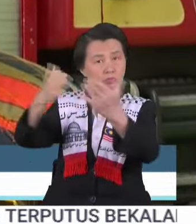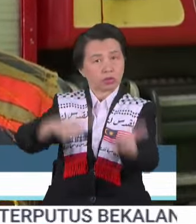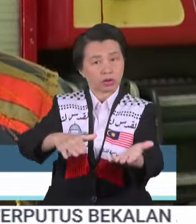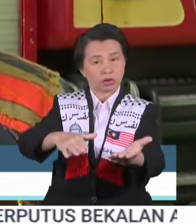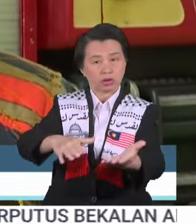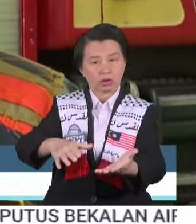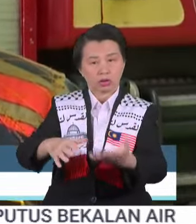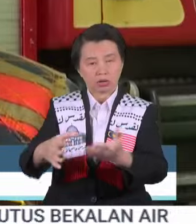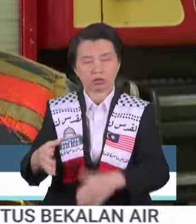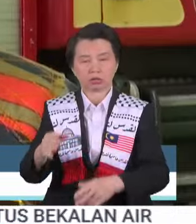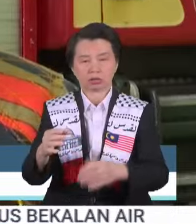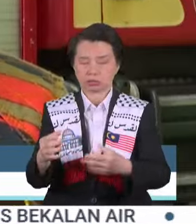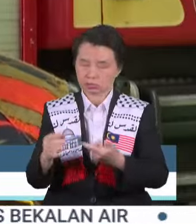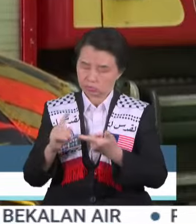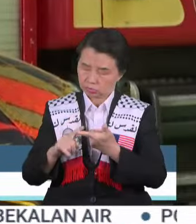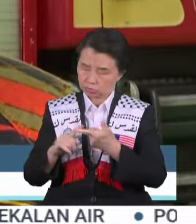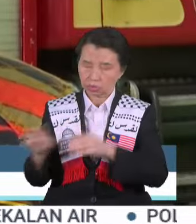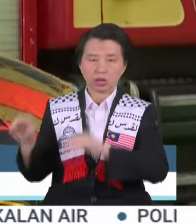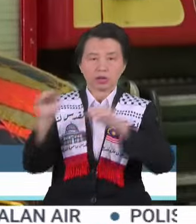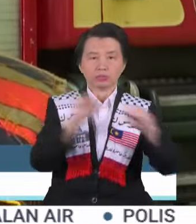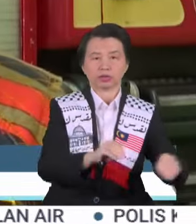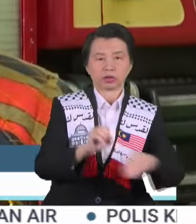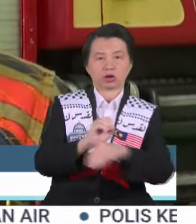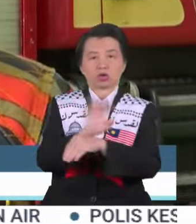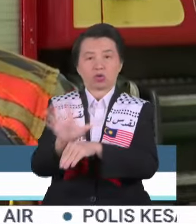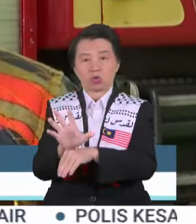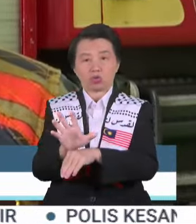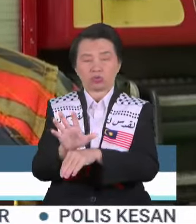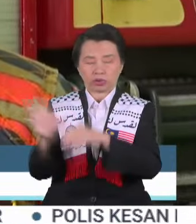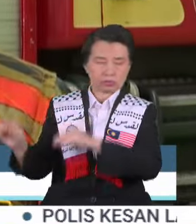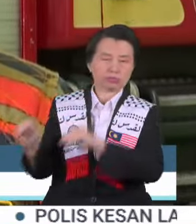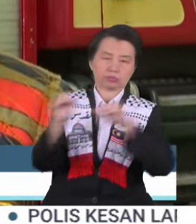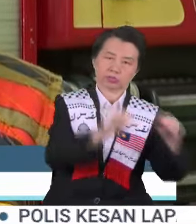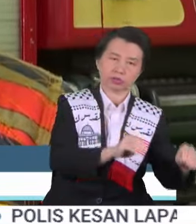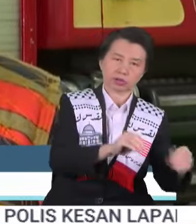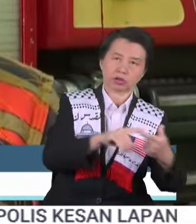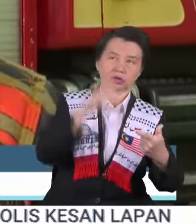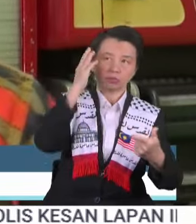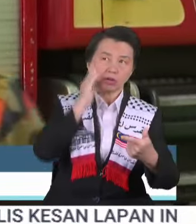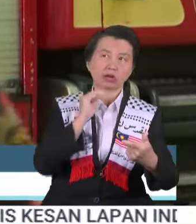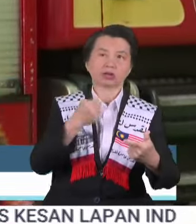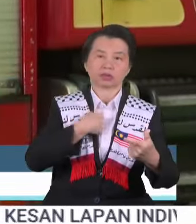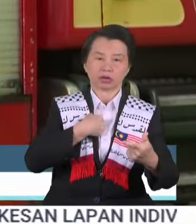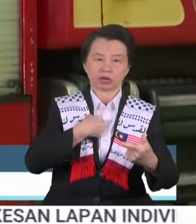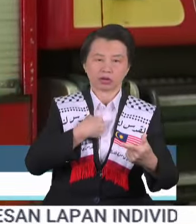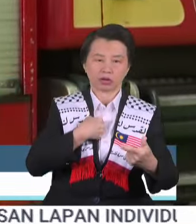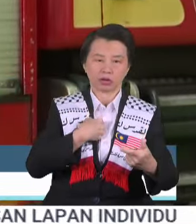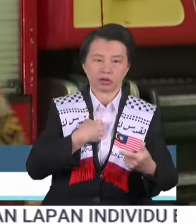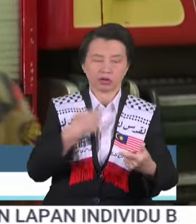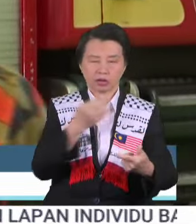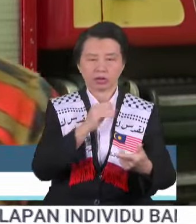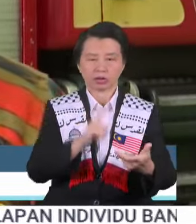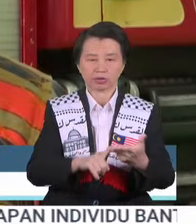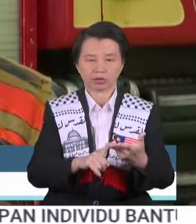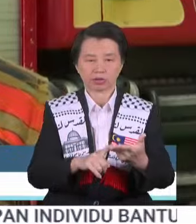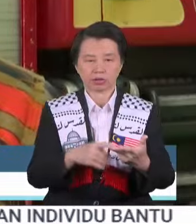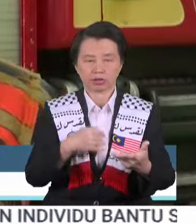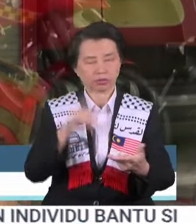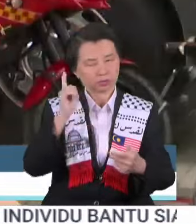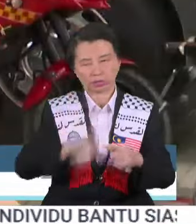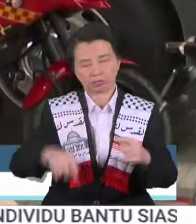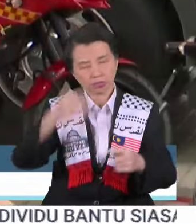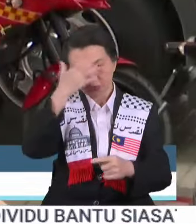memindahkan mangsa COVID daripada ward kepada bilik sejuk. Itulah kenangan saya yang tidak dapat saya, dan tidak dapat saya